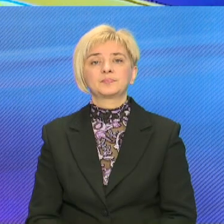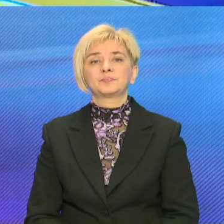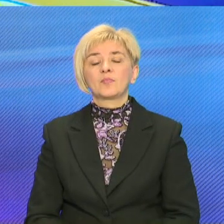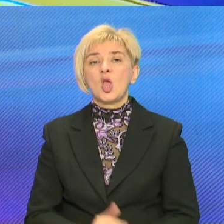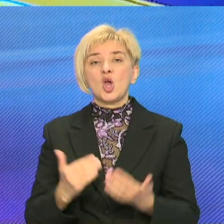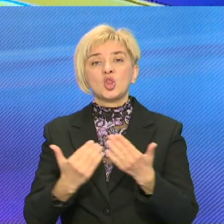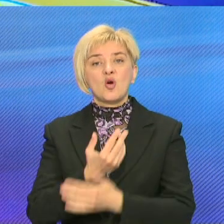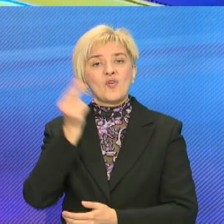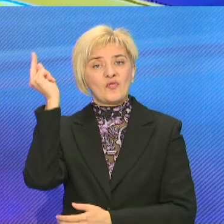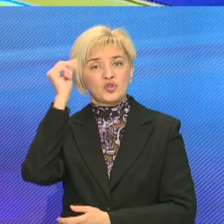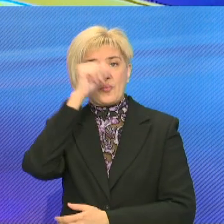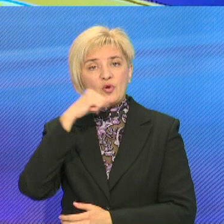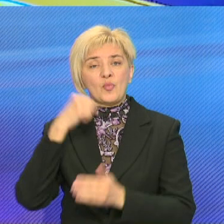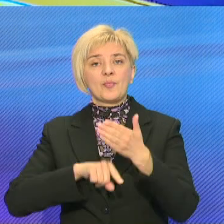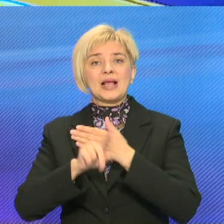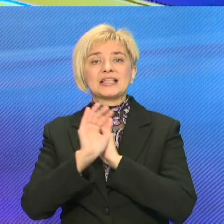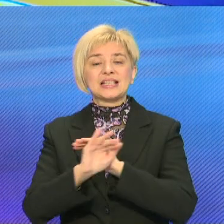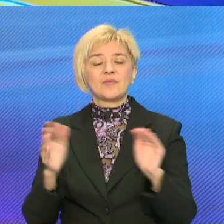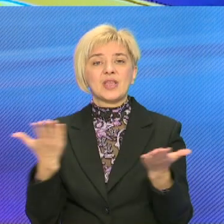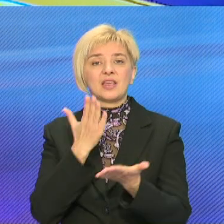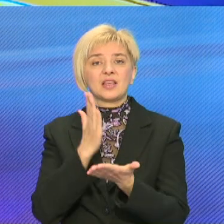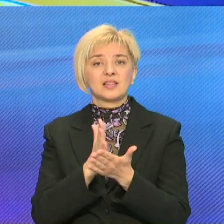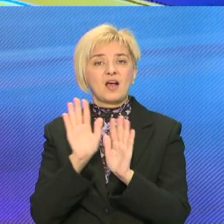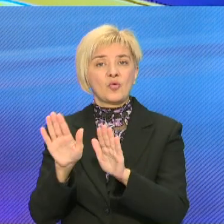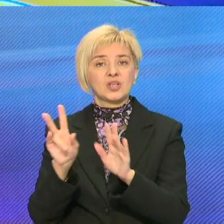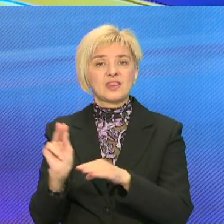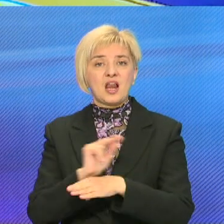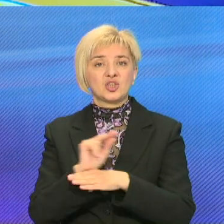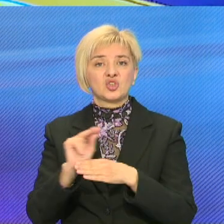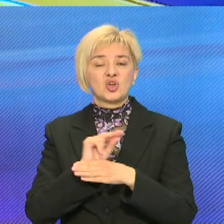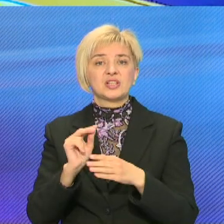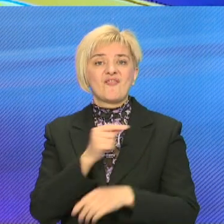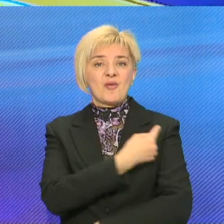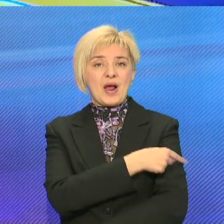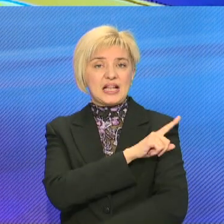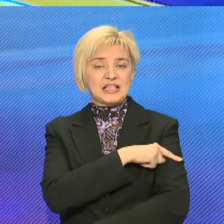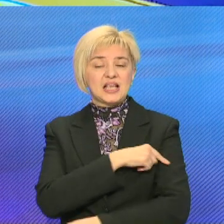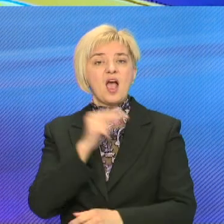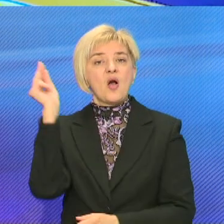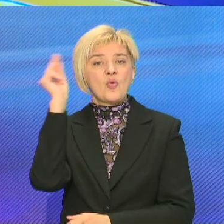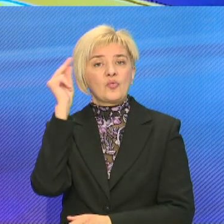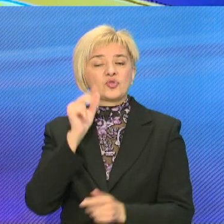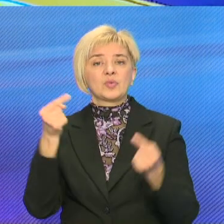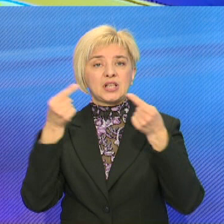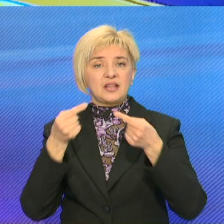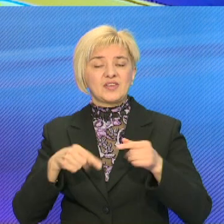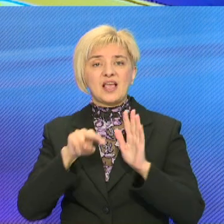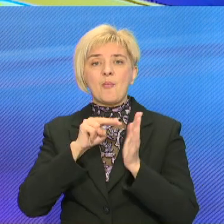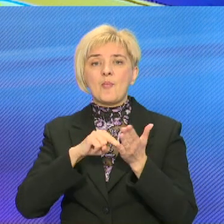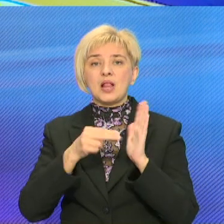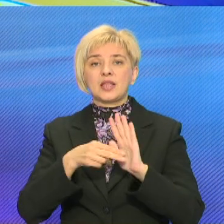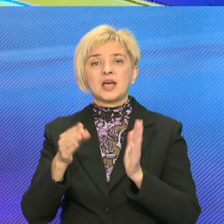Новы вучэбны год распачаўся для дзяцей, якія знаходзяцца на лячэнні ў стацыянарах бальніц. Заняткі ідуць згодна плана,